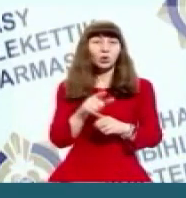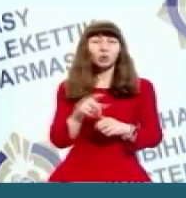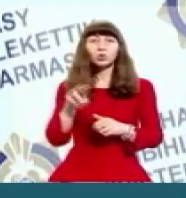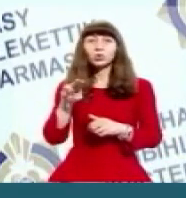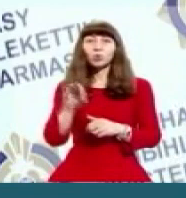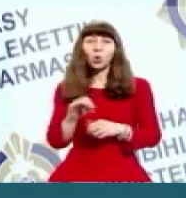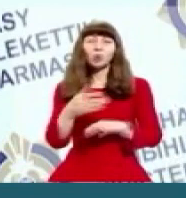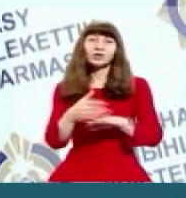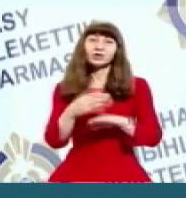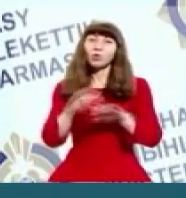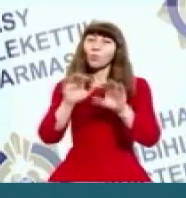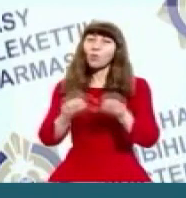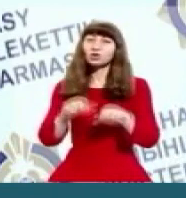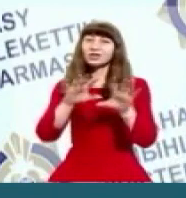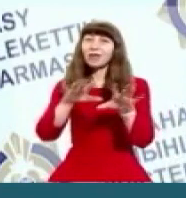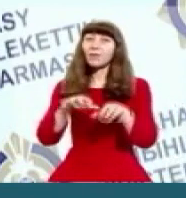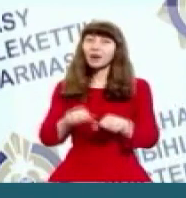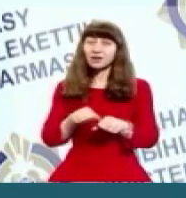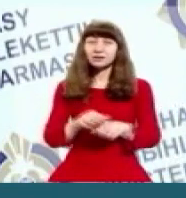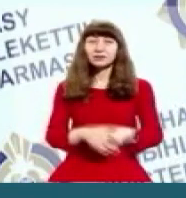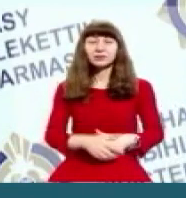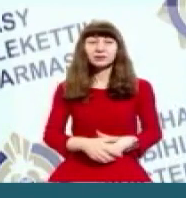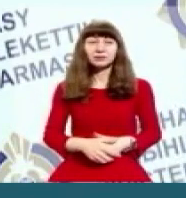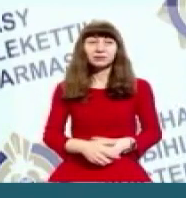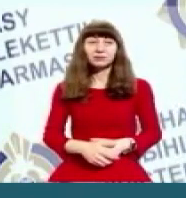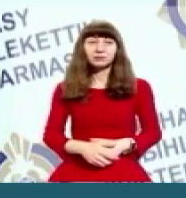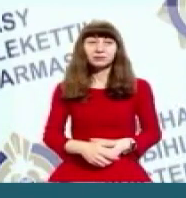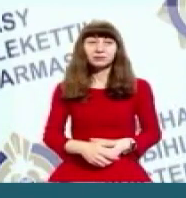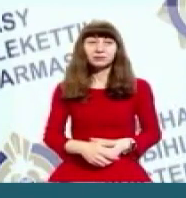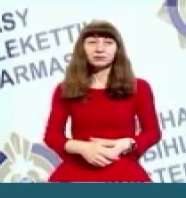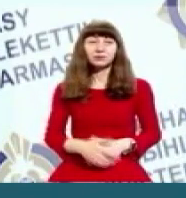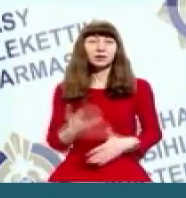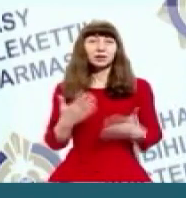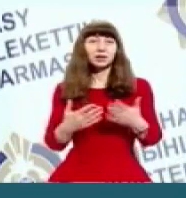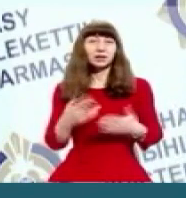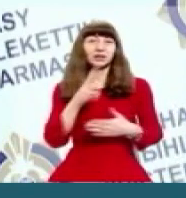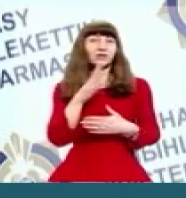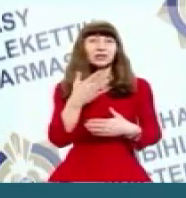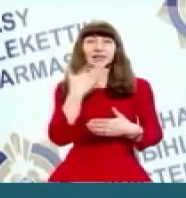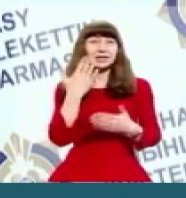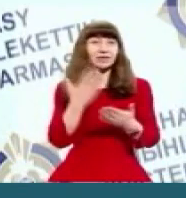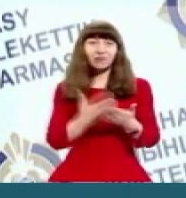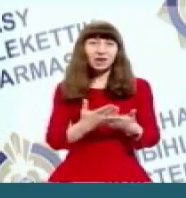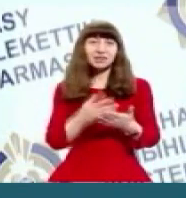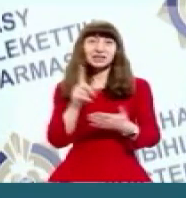его изъять в ходе судебного банкротства. Если единственное жилье не является залогом, кредиторы не могут на